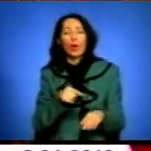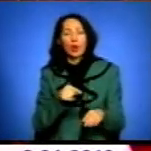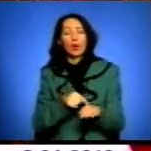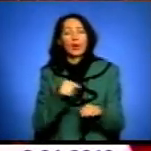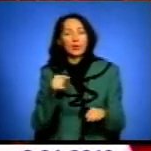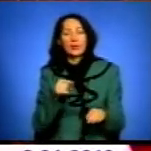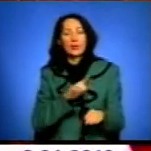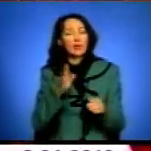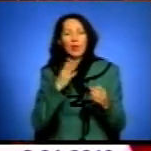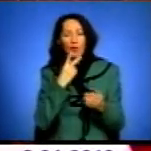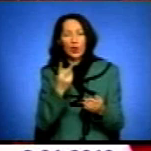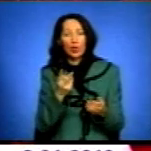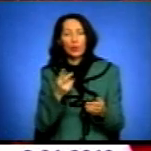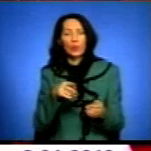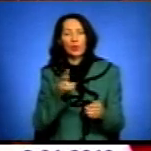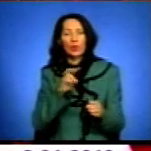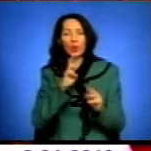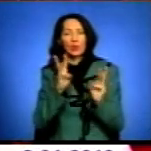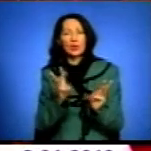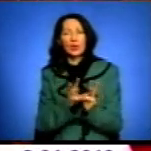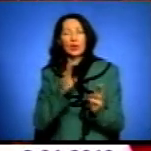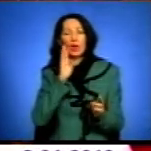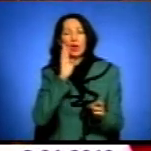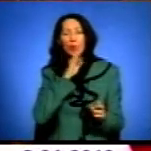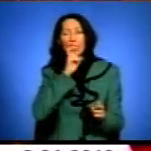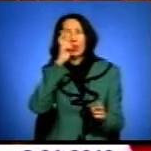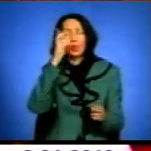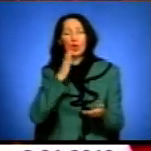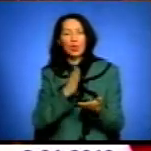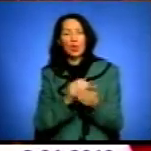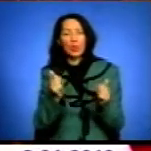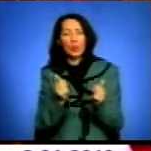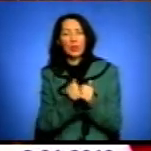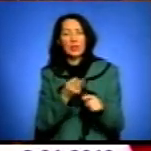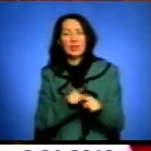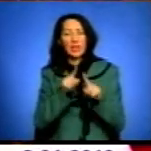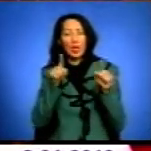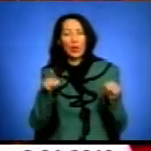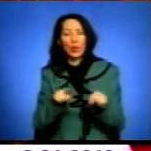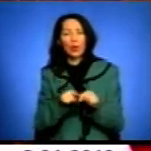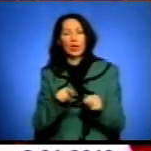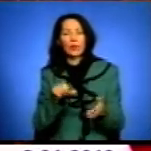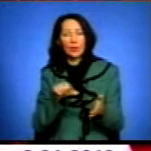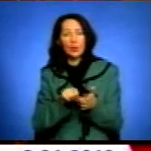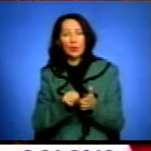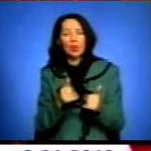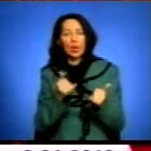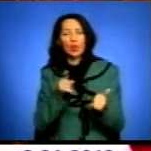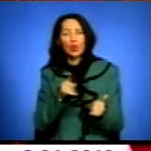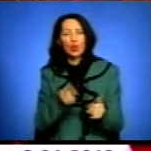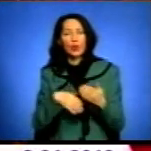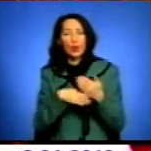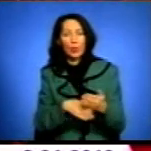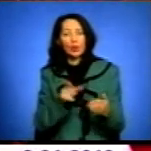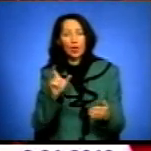присутня біля цієї ікони. І вона присутня для того, щоб допомогти людині, котра